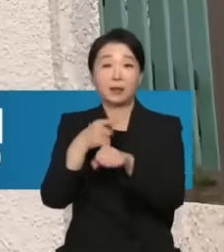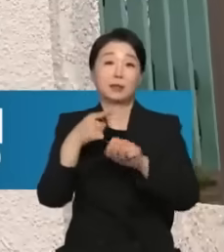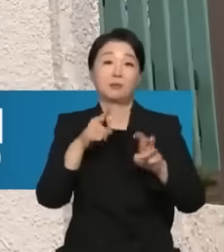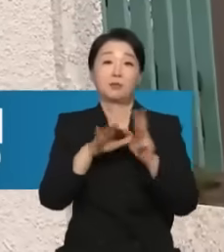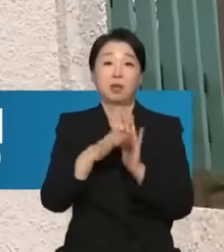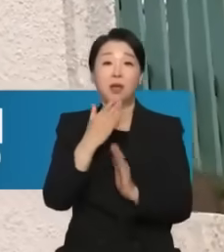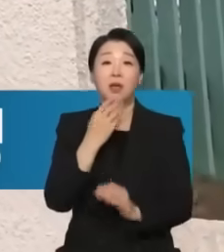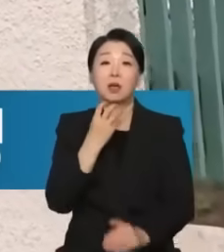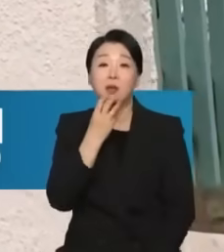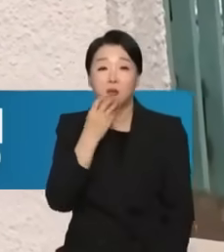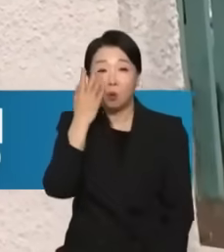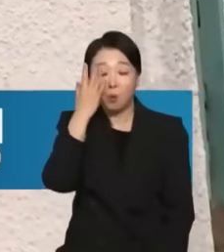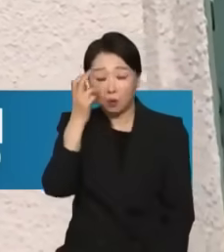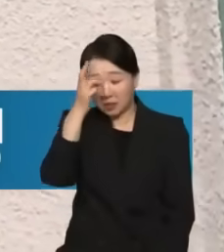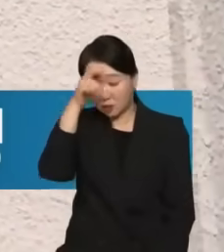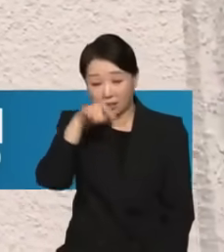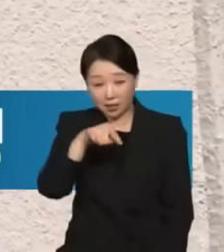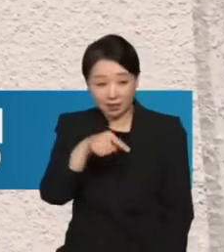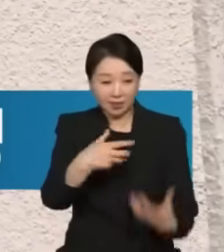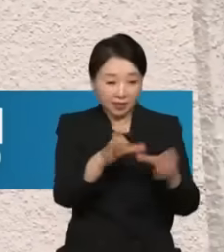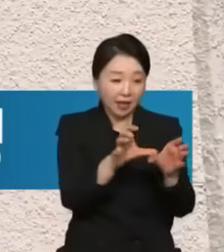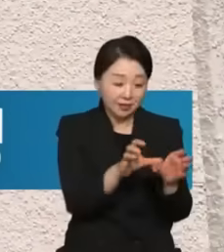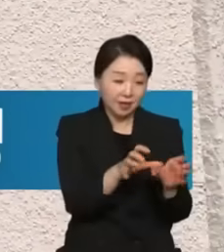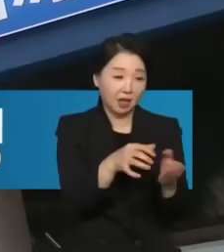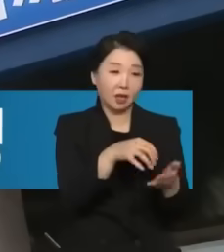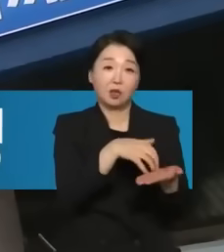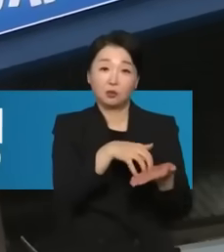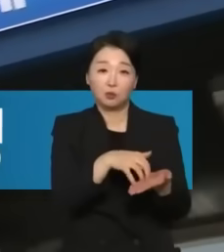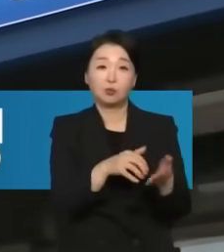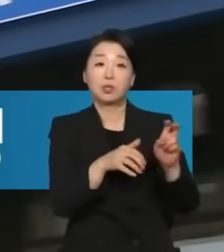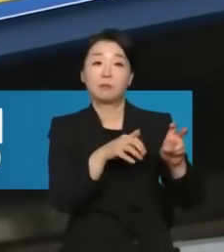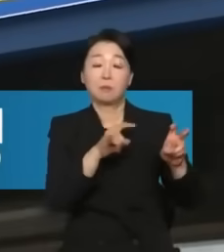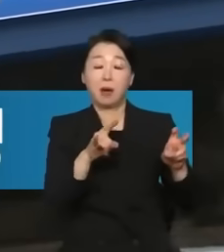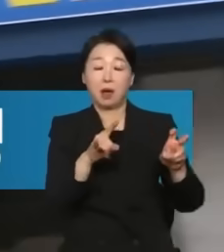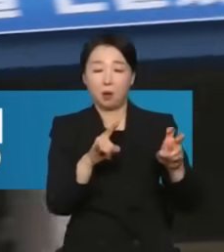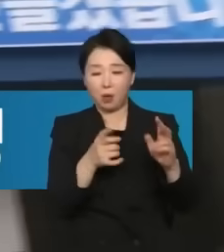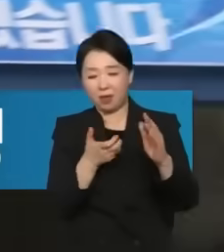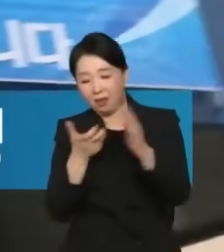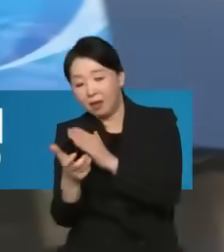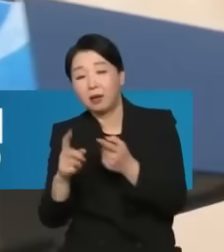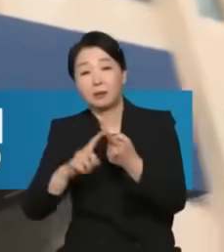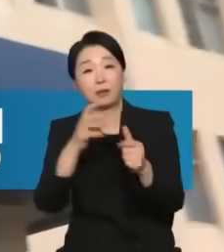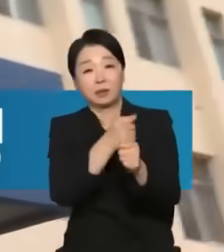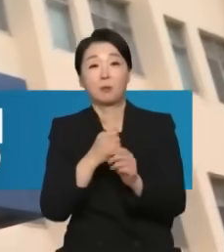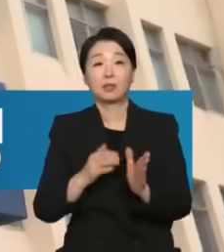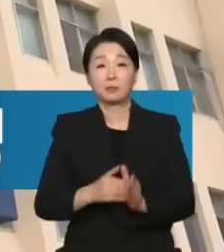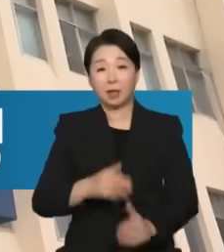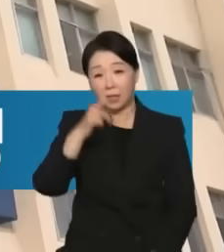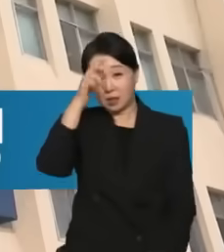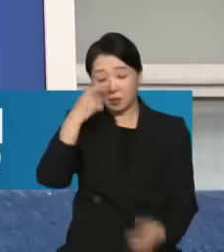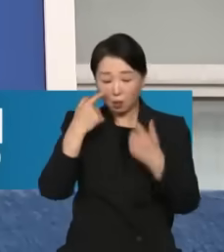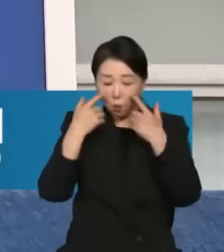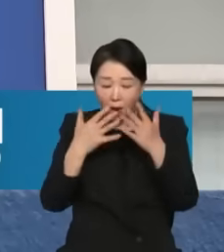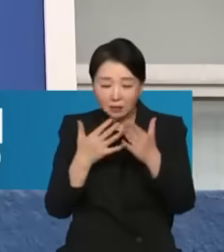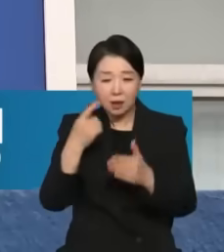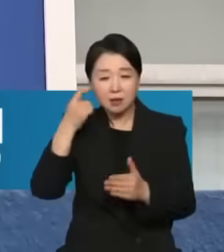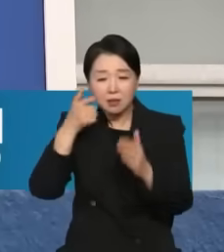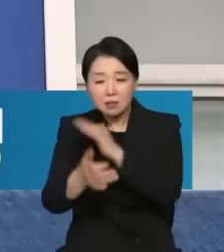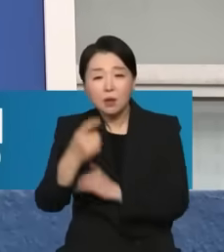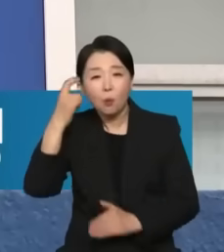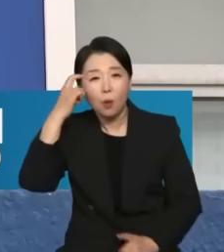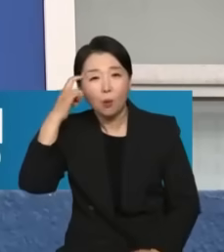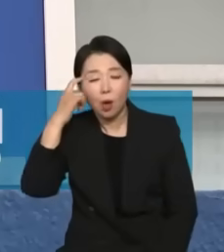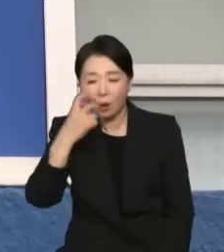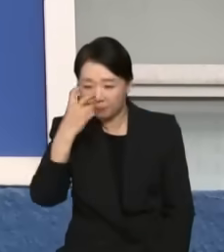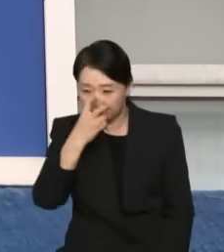서울 용산경찰서는 이 단체 회원 20명을 건조물 침입 등의 혐의로 체포했습니다. 경찰은 정확한 범행 경위와 동기